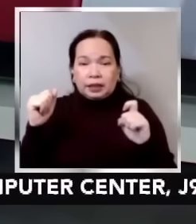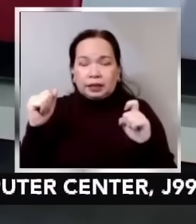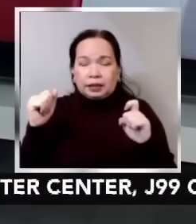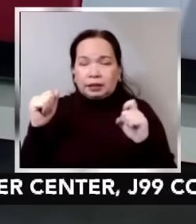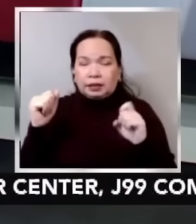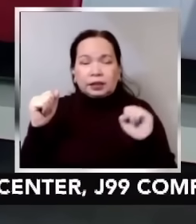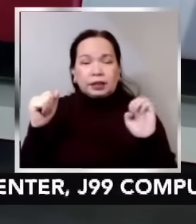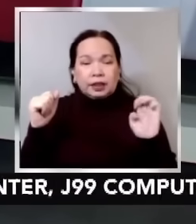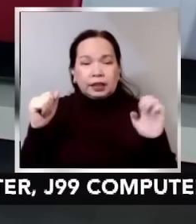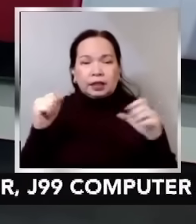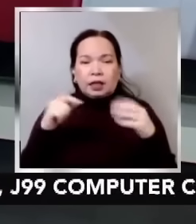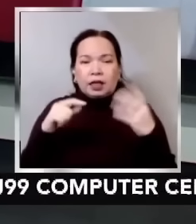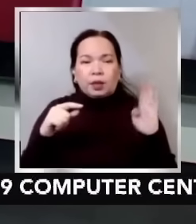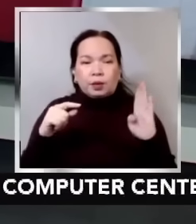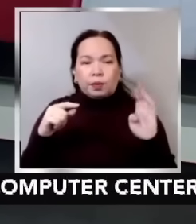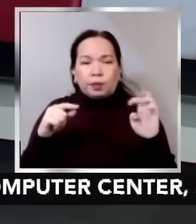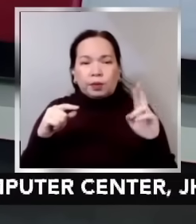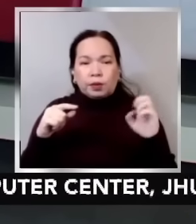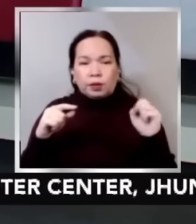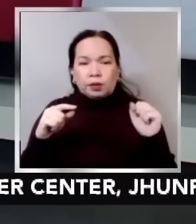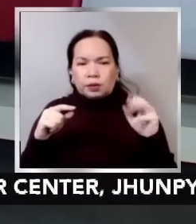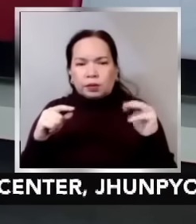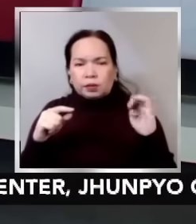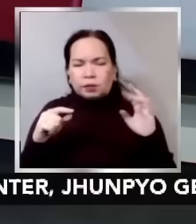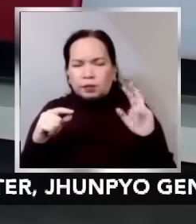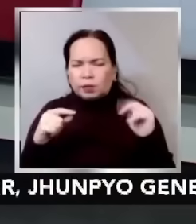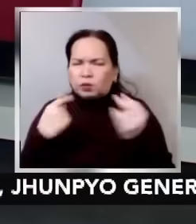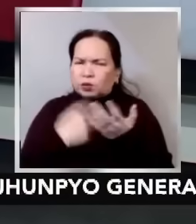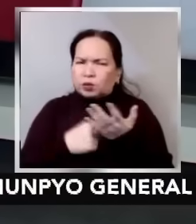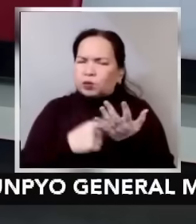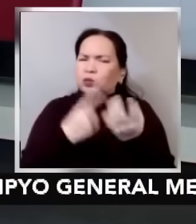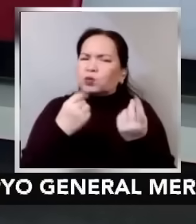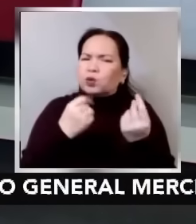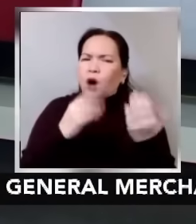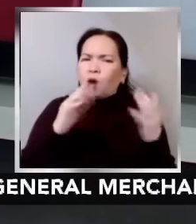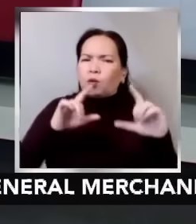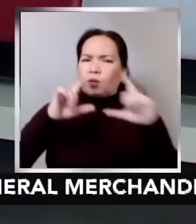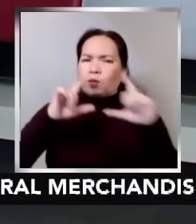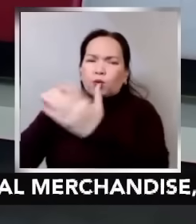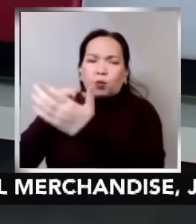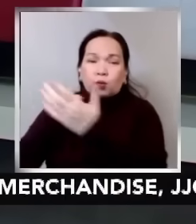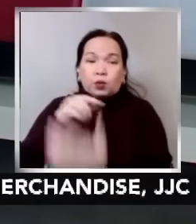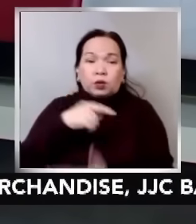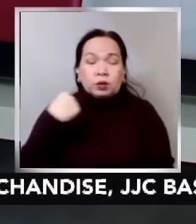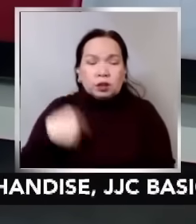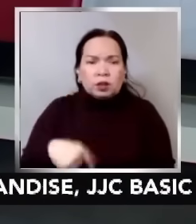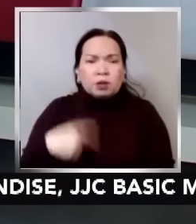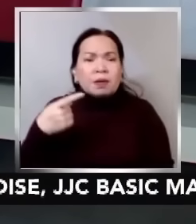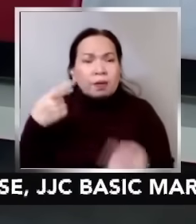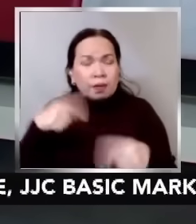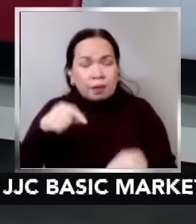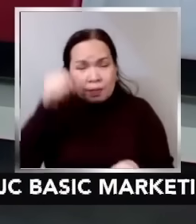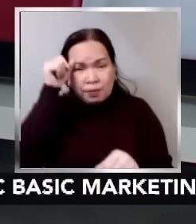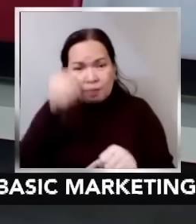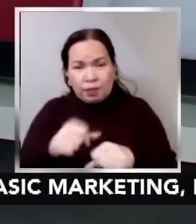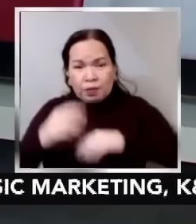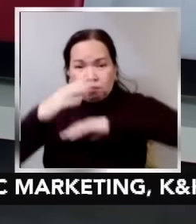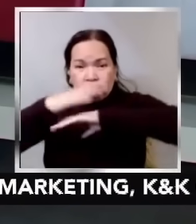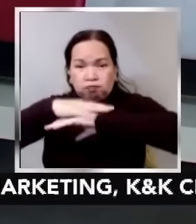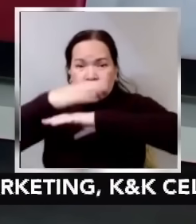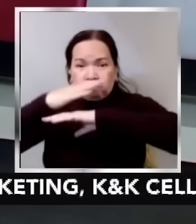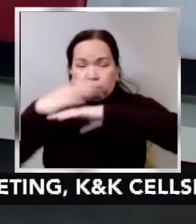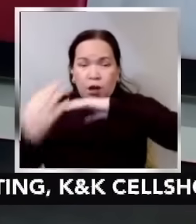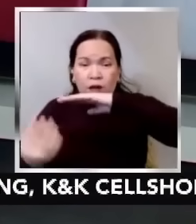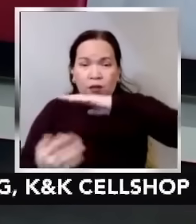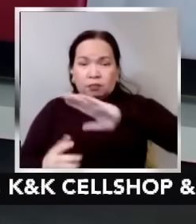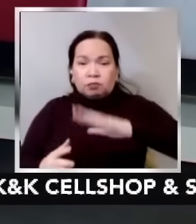isasampang kaso laban sa China. Kasunod yan ang nakitang mga sirang bahura sa bahagi ng exclusive economic zone ng